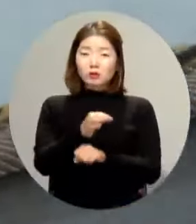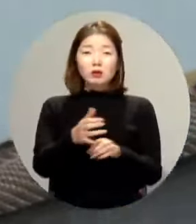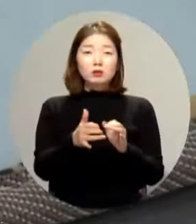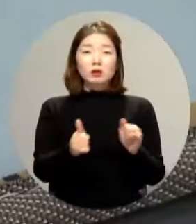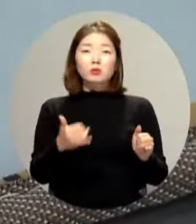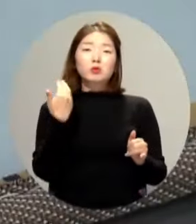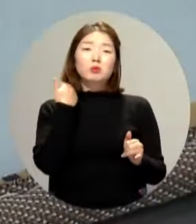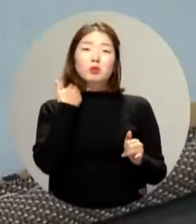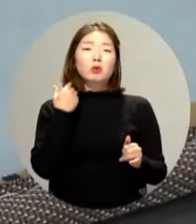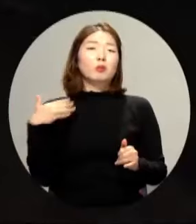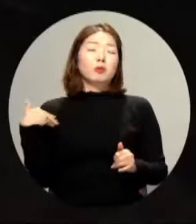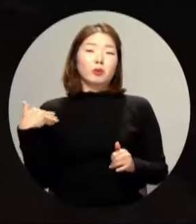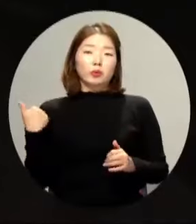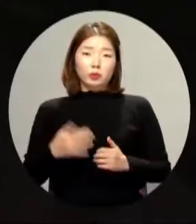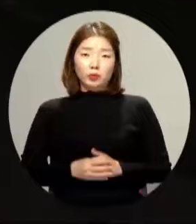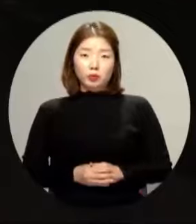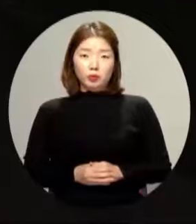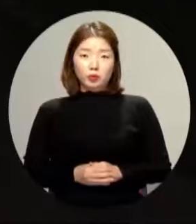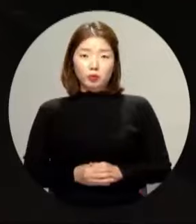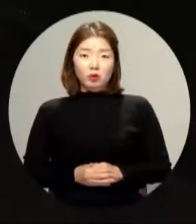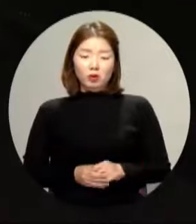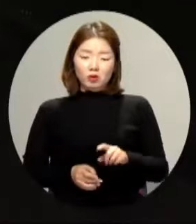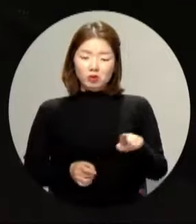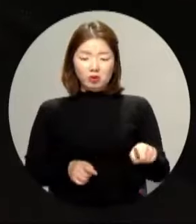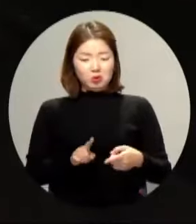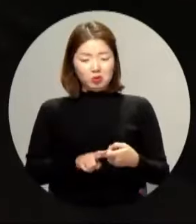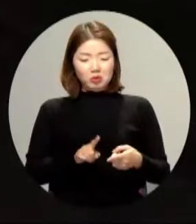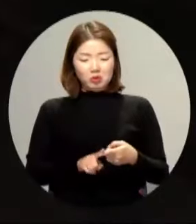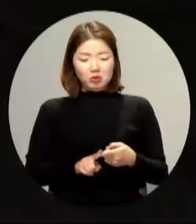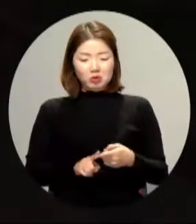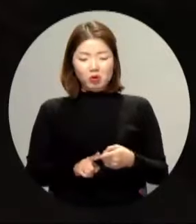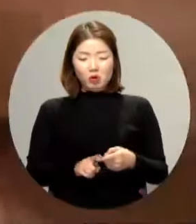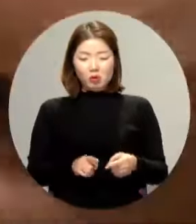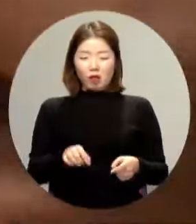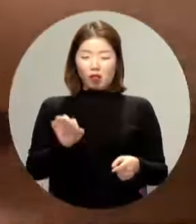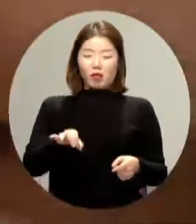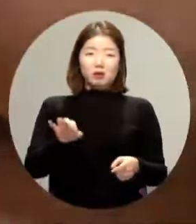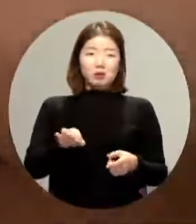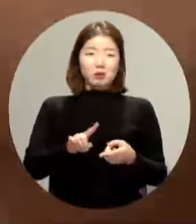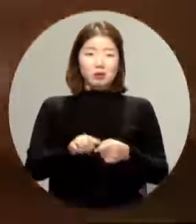길이 없는 것이 현실. 있으나 마나한 매트 순살